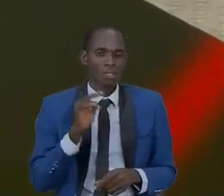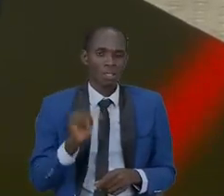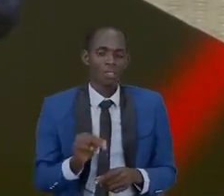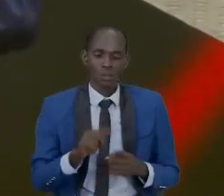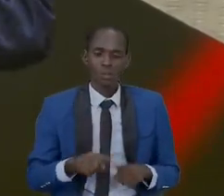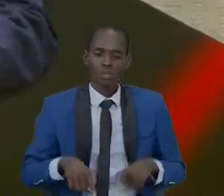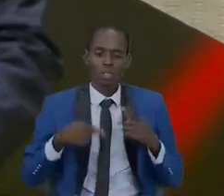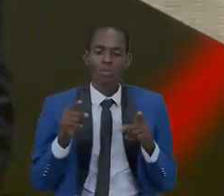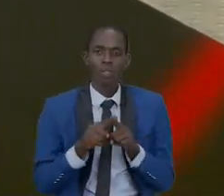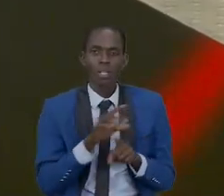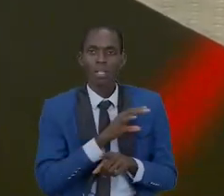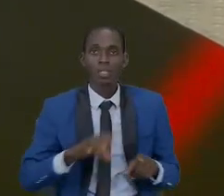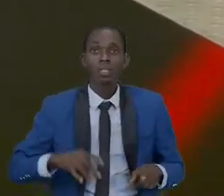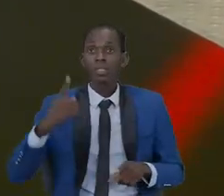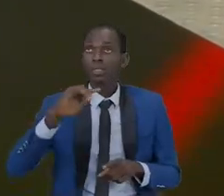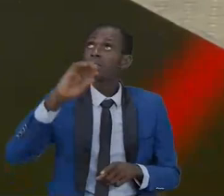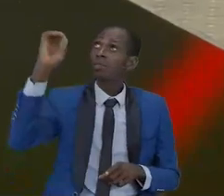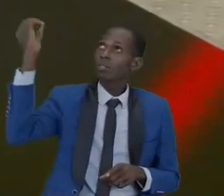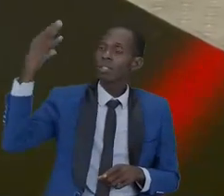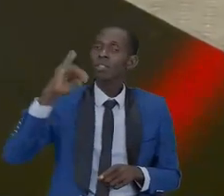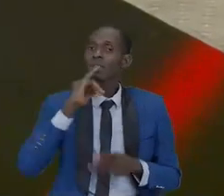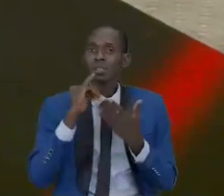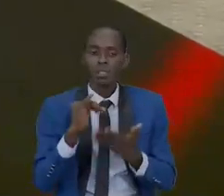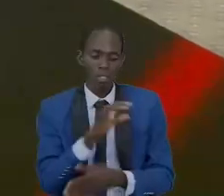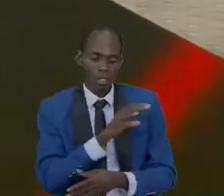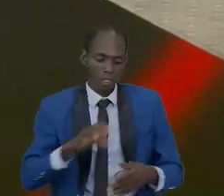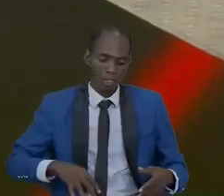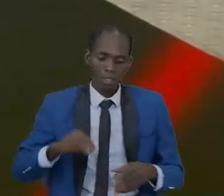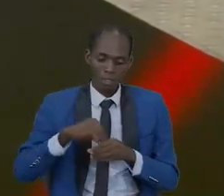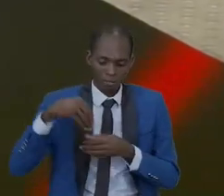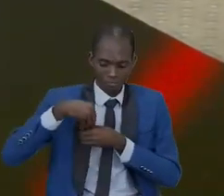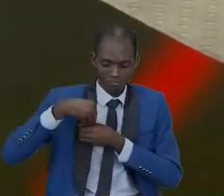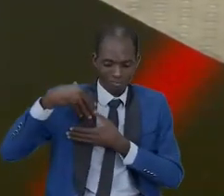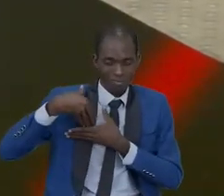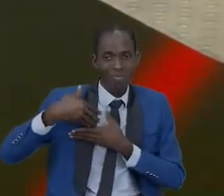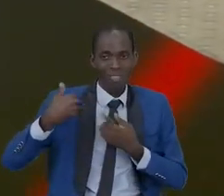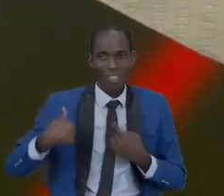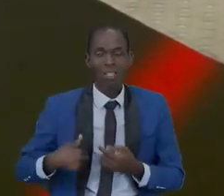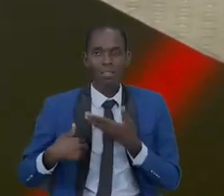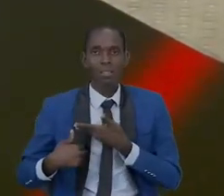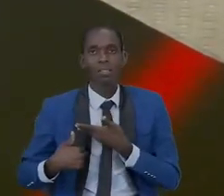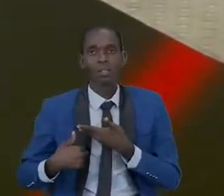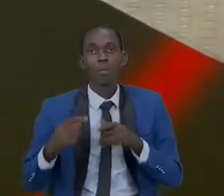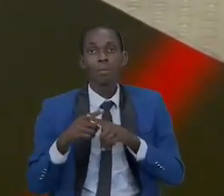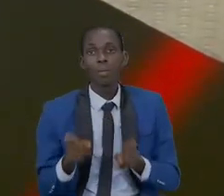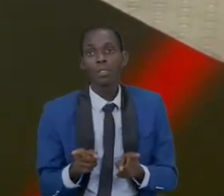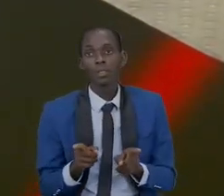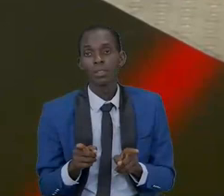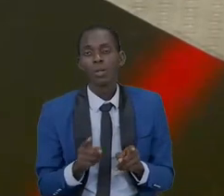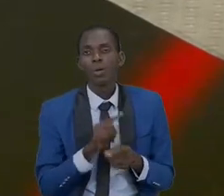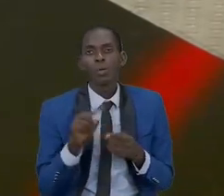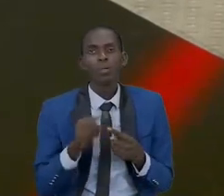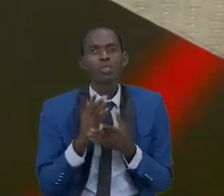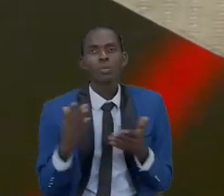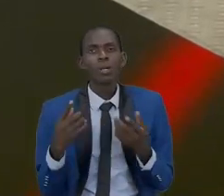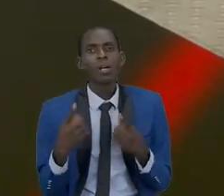comme Christ la grâce est disponible le Christ il a nous il vit à l'intérieur de nous mais la seule question